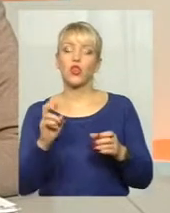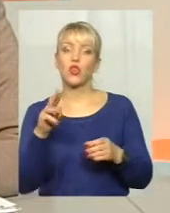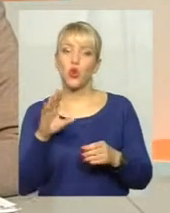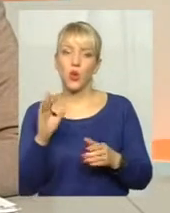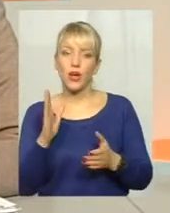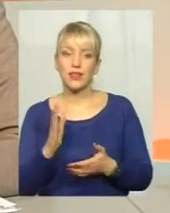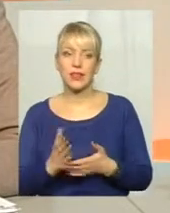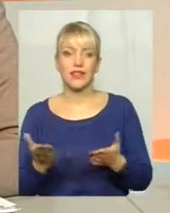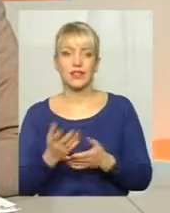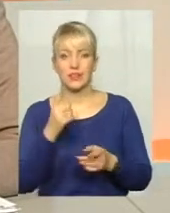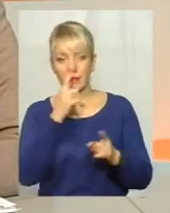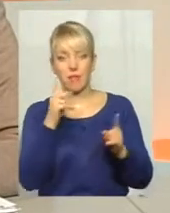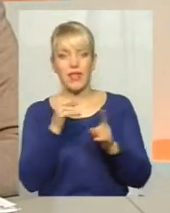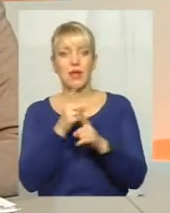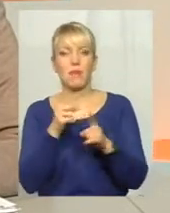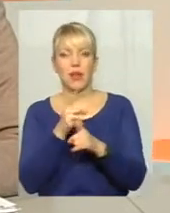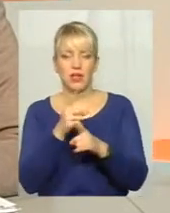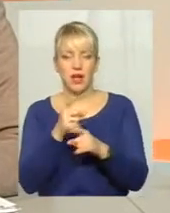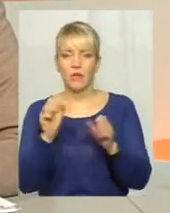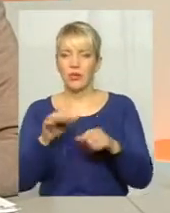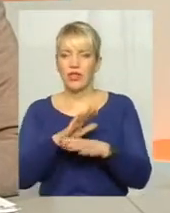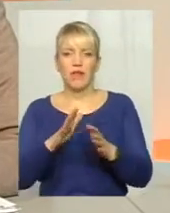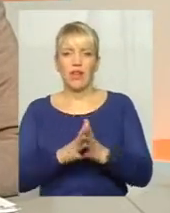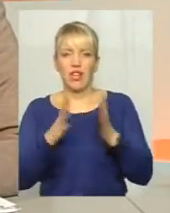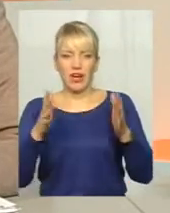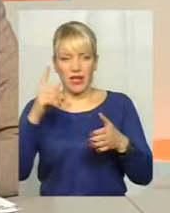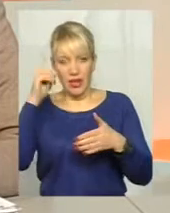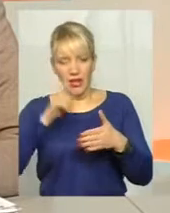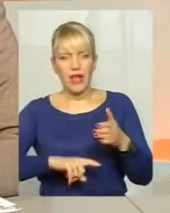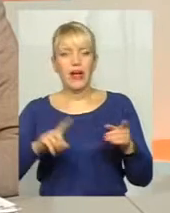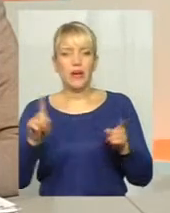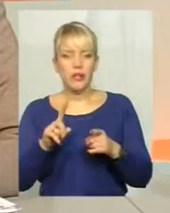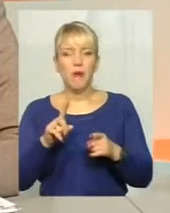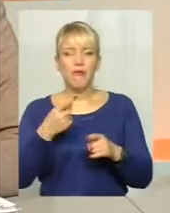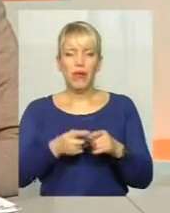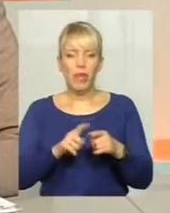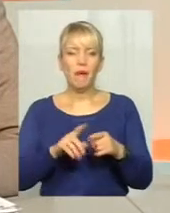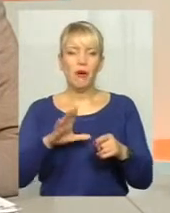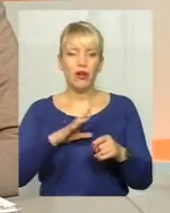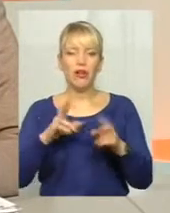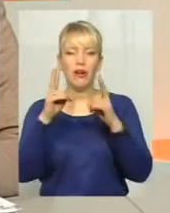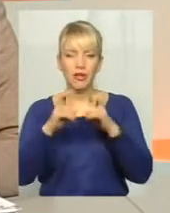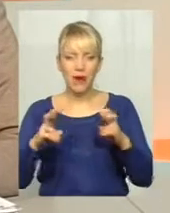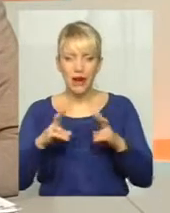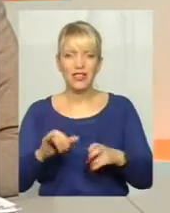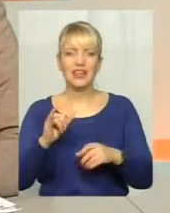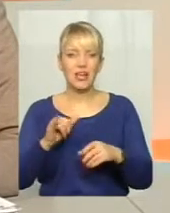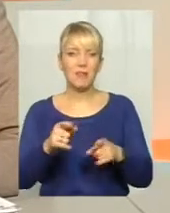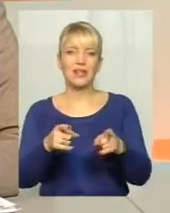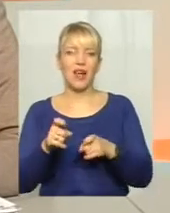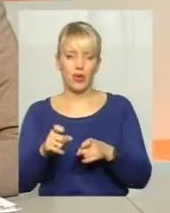можливо, мінімальна, можливо, ще не дуже велика надія на те, що воно дійсно розбереться і притягне